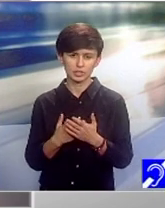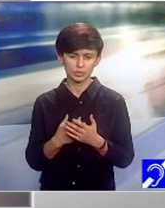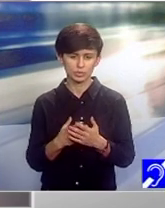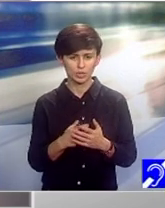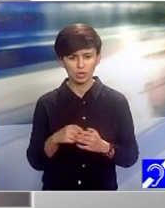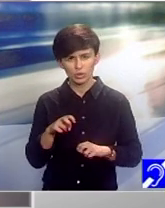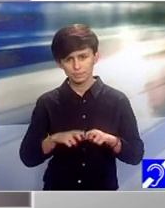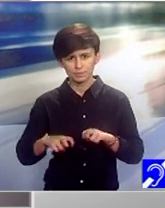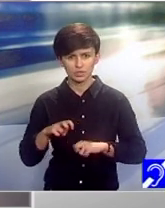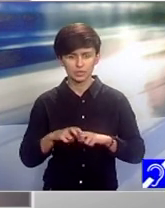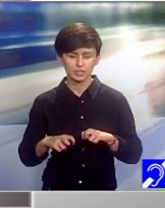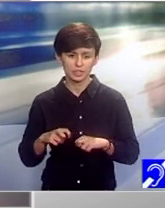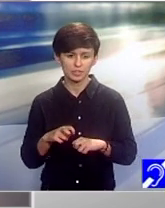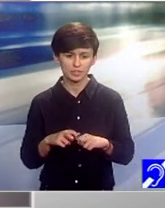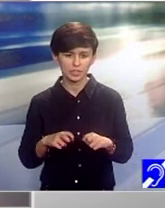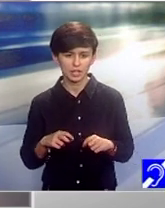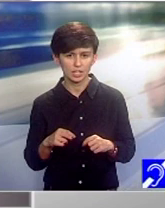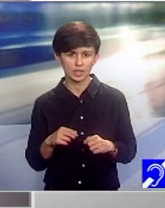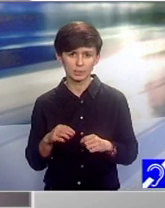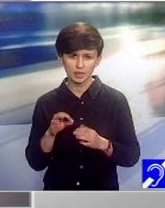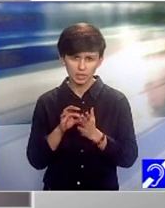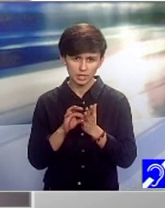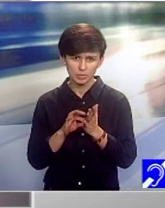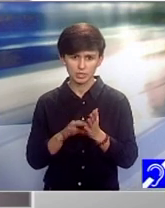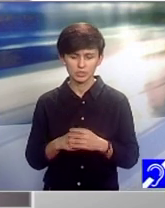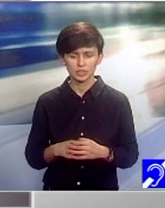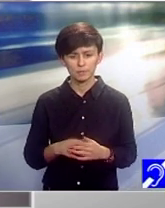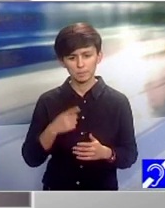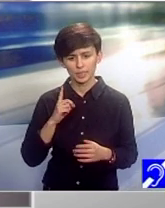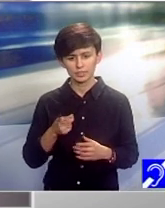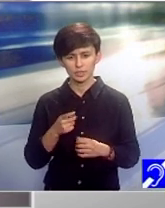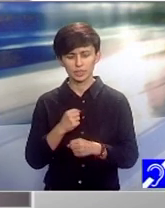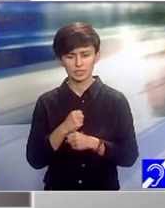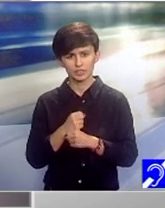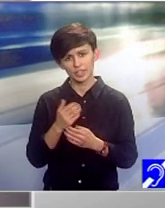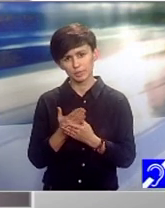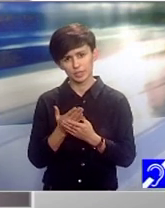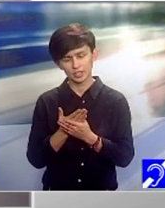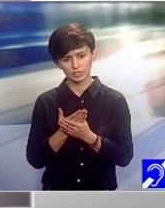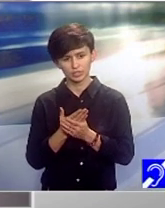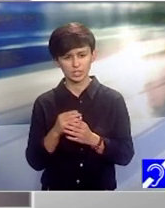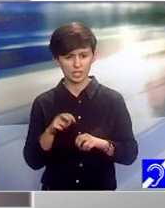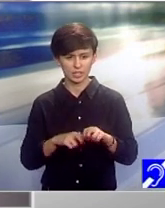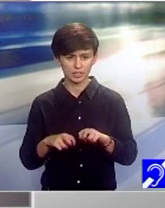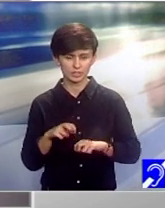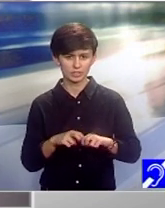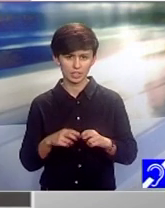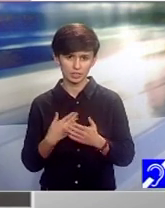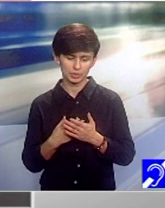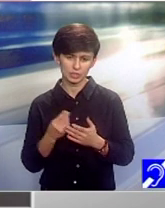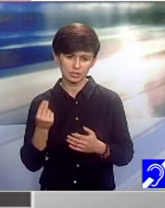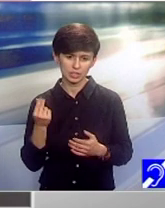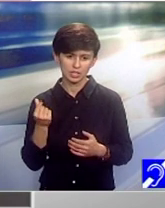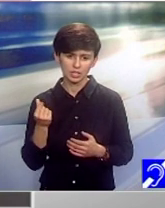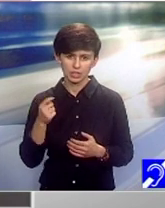în 2011 trebuia să facă pe dosar, pe bază de dosar, investigația, deoarece costa foarte mult, era